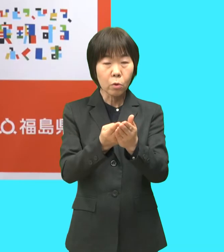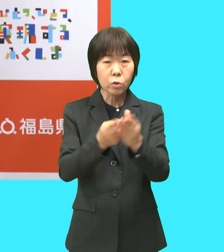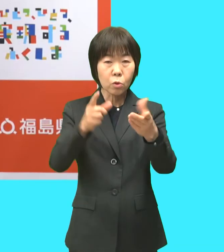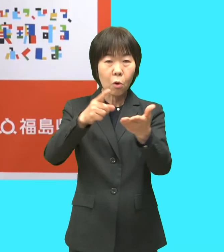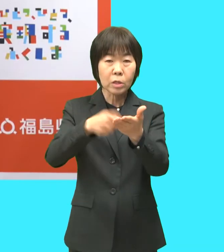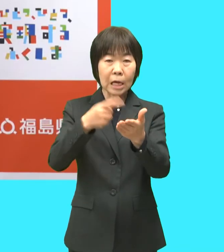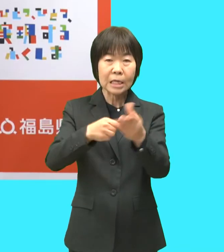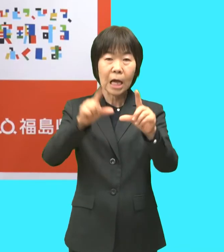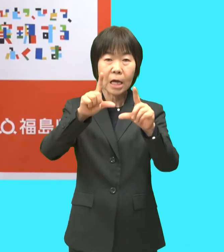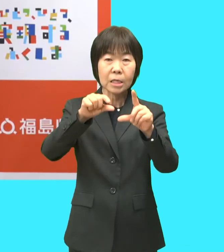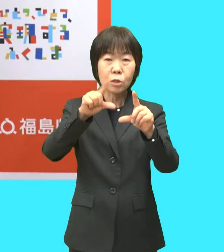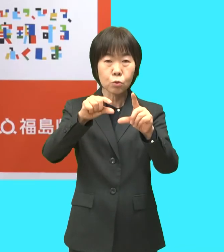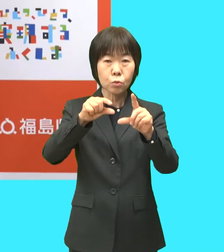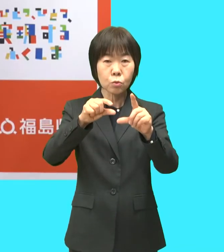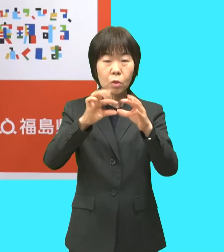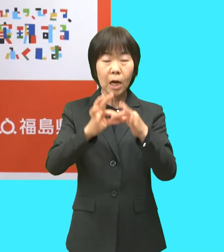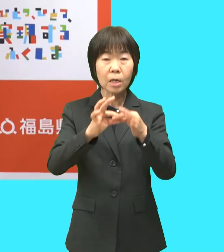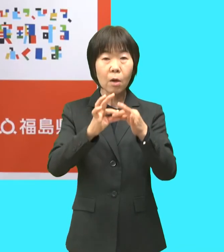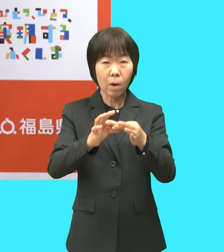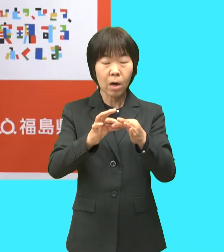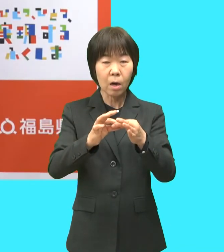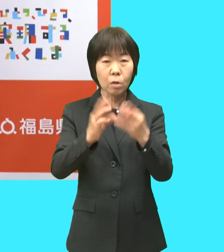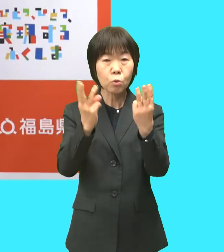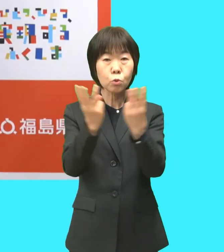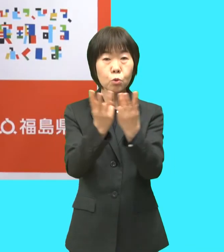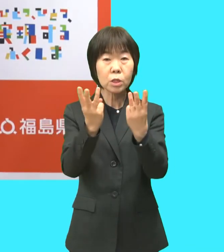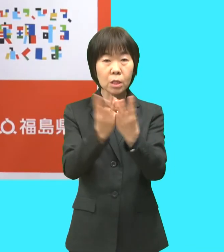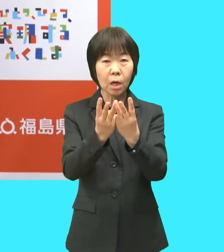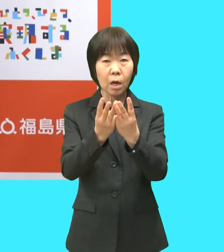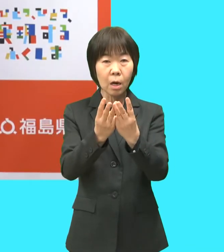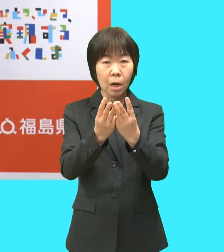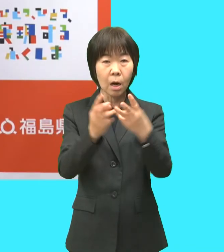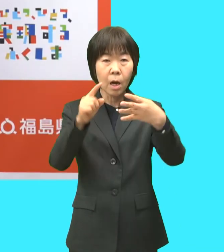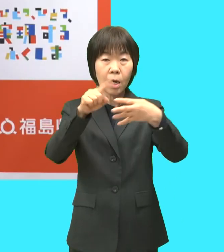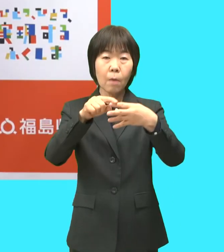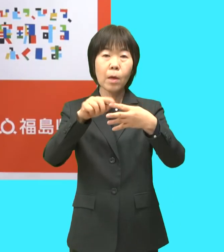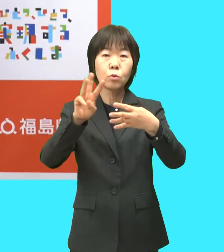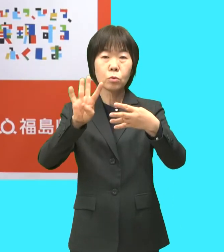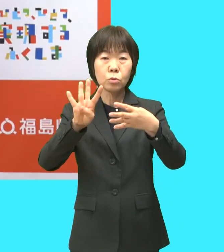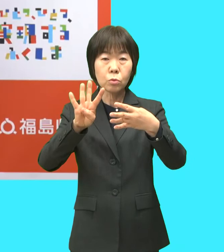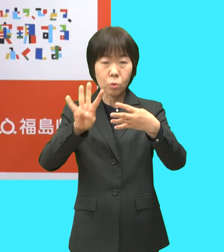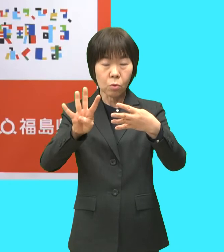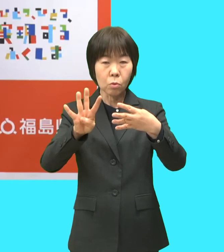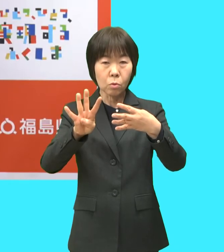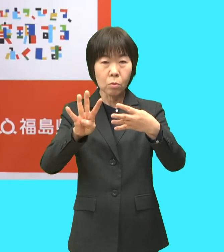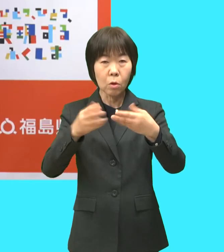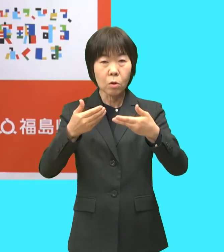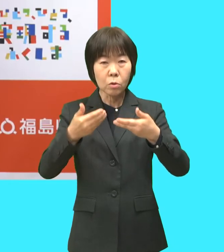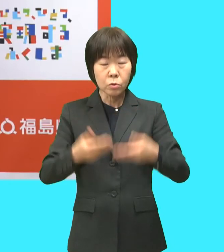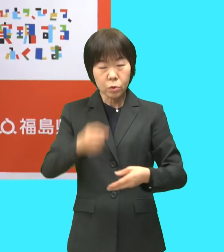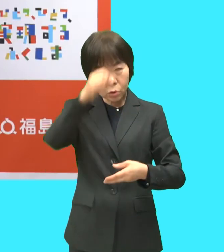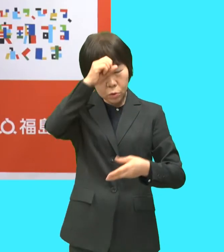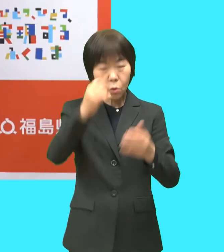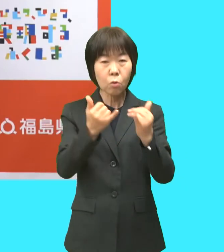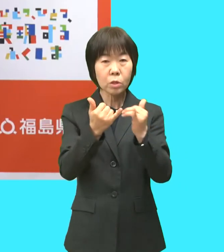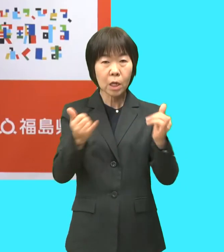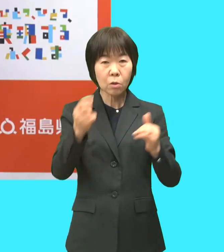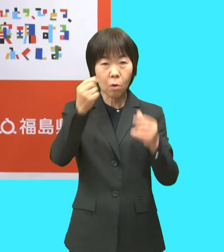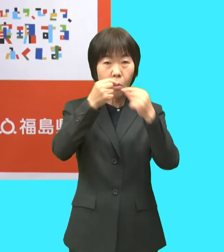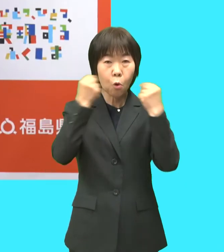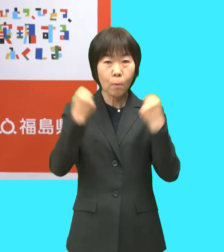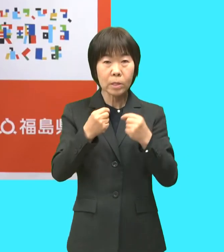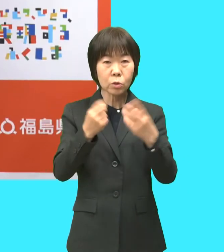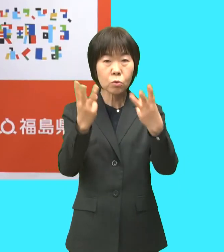率の関係でありますが、その指標がステージ4、あるいは重症者についての個別の指標であり